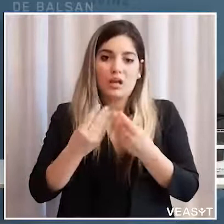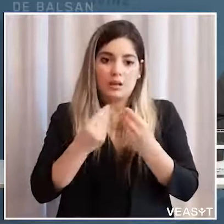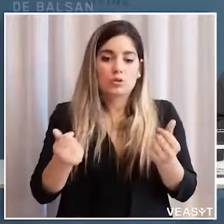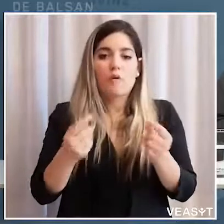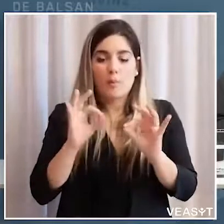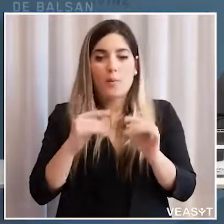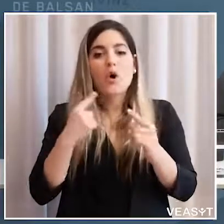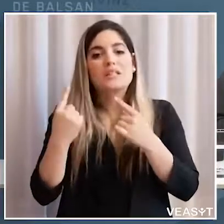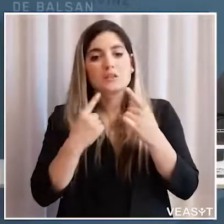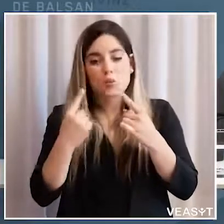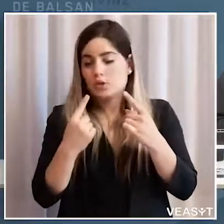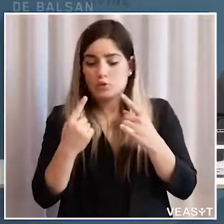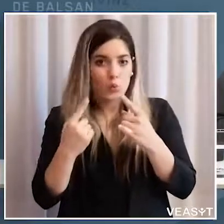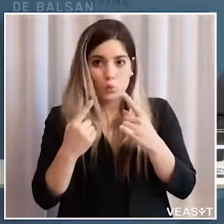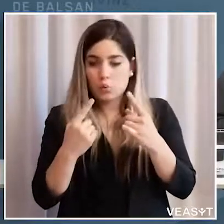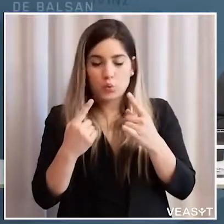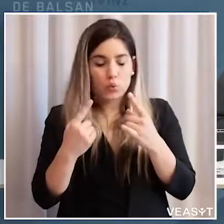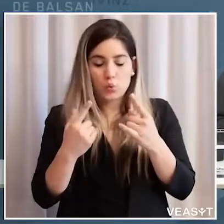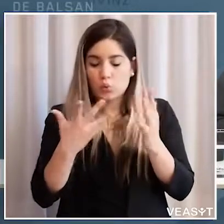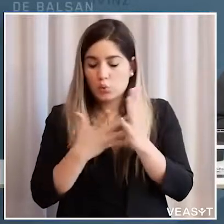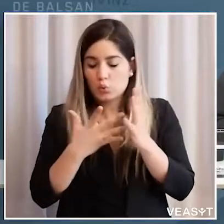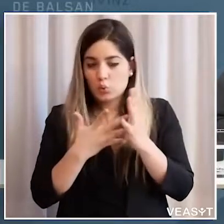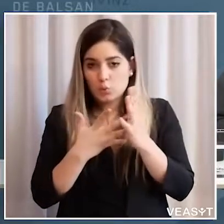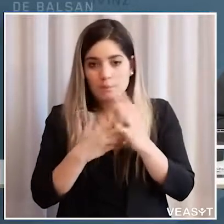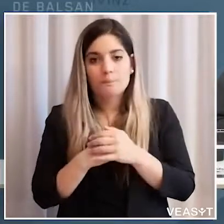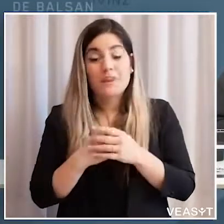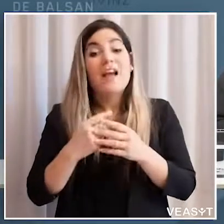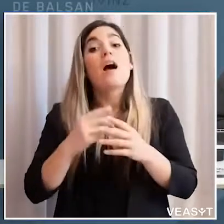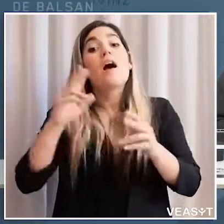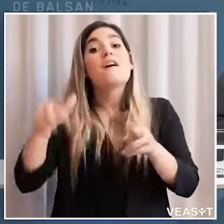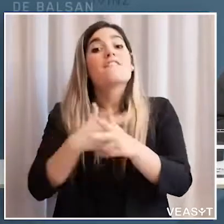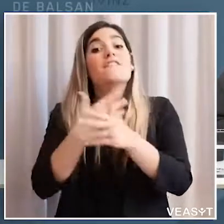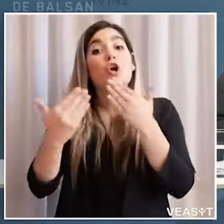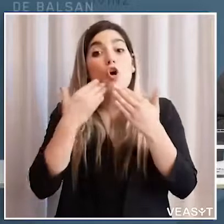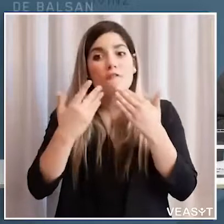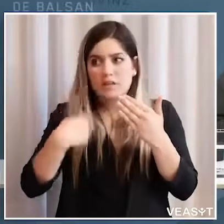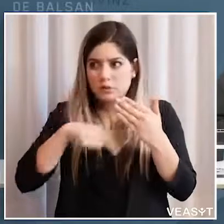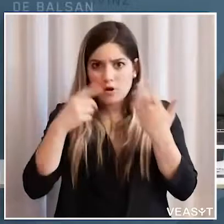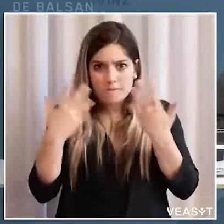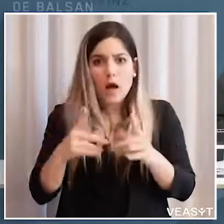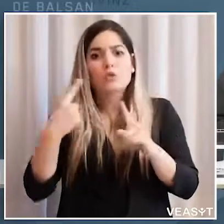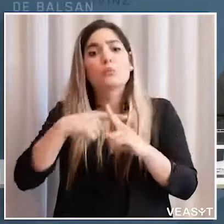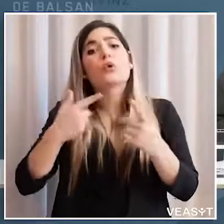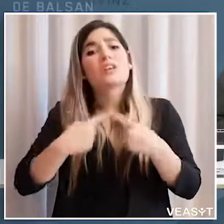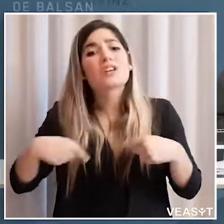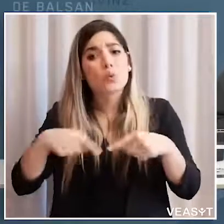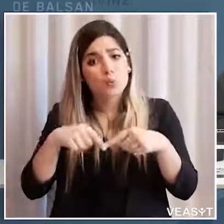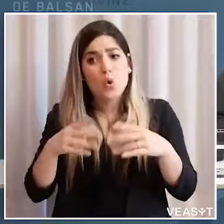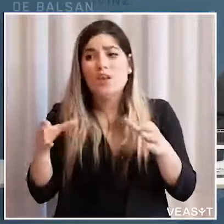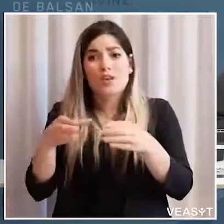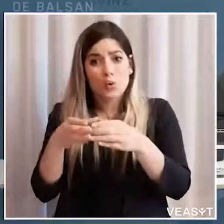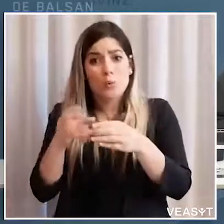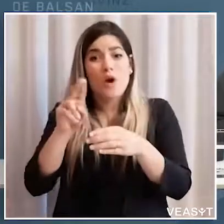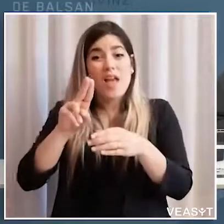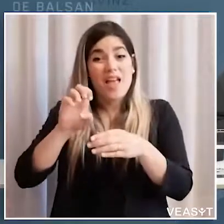drammatica in questo caso le videoconferenze settimanali che abbiamo fatto ma soprattutto le riunioni quotidiane che si sta fatti